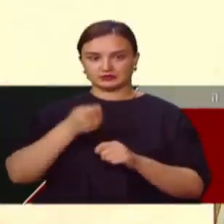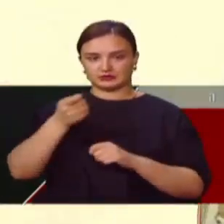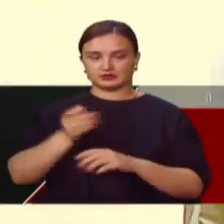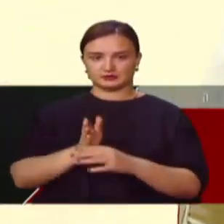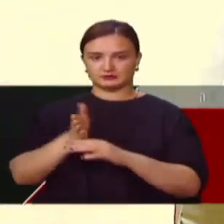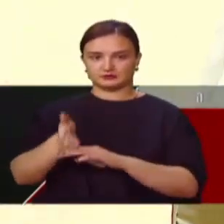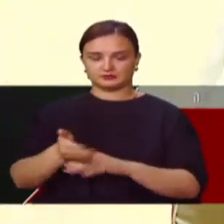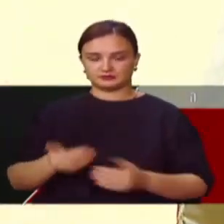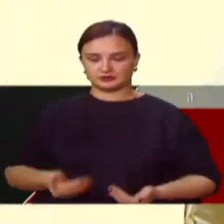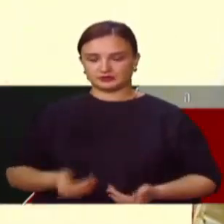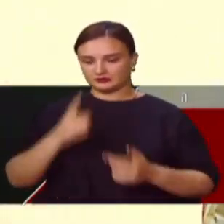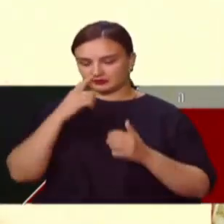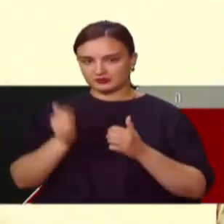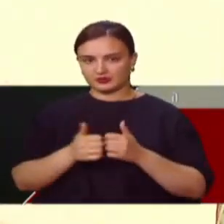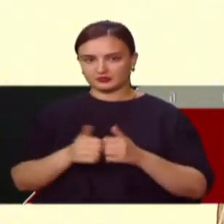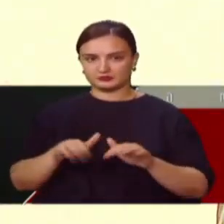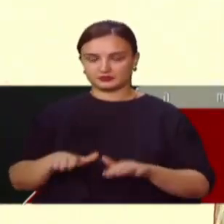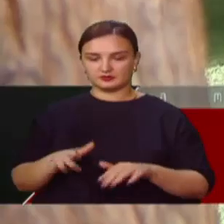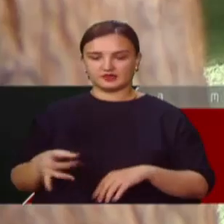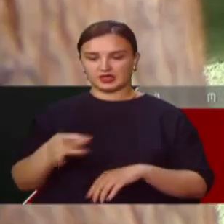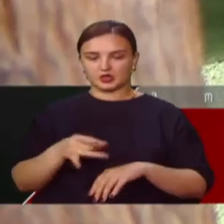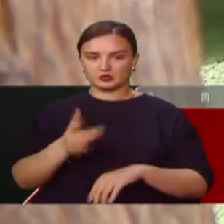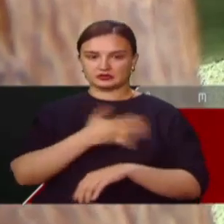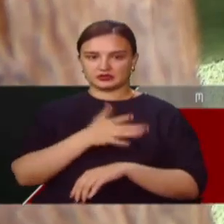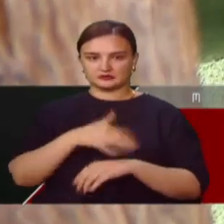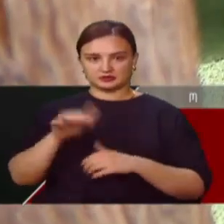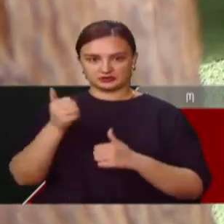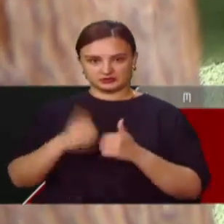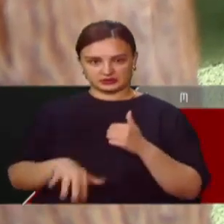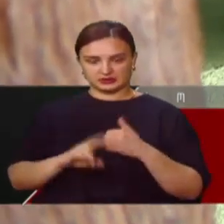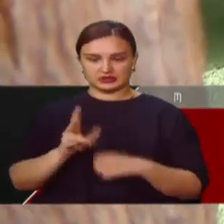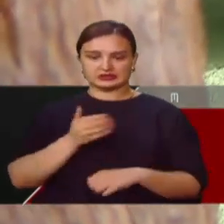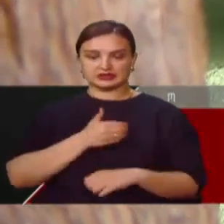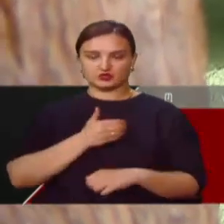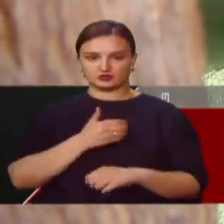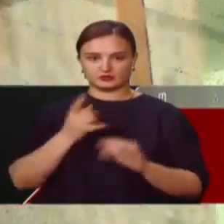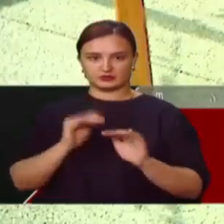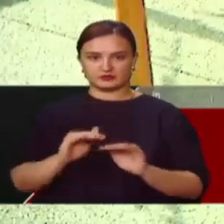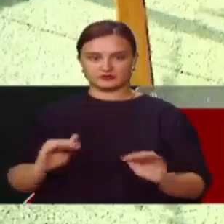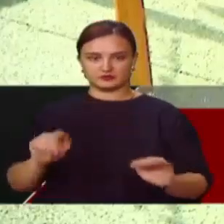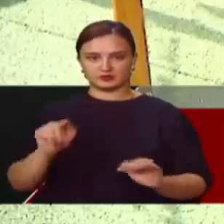მიმართოს საცხოვრებელ ადგილთან ახლოს მდებარე რაიონულ სერვის ცენტრს ან სასურველ საბავშვო ბაგა-ბაღს.